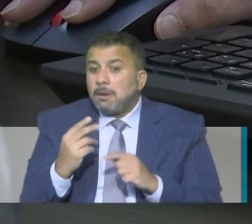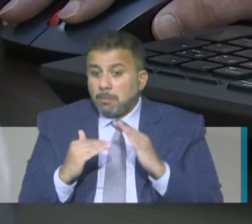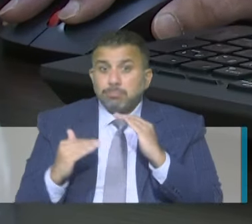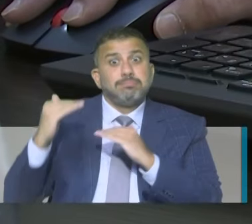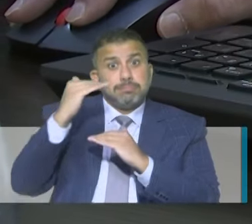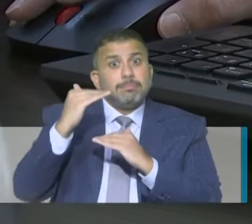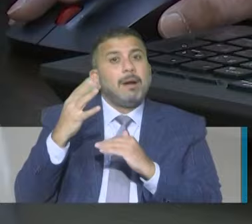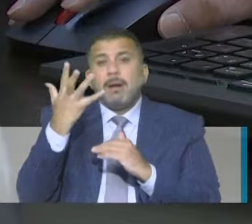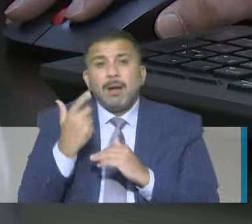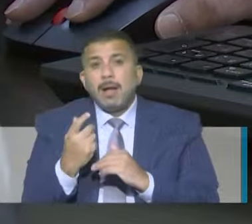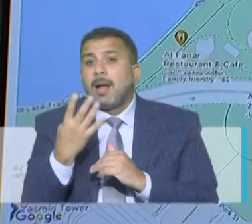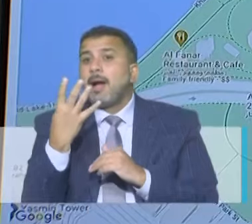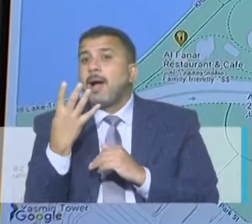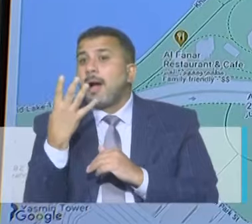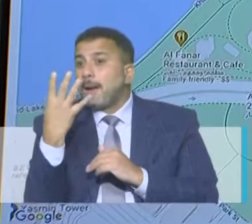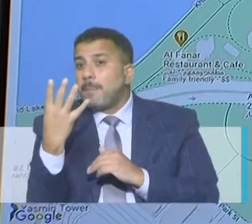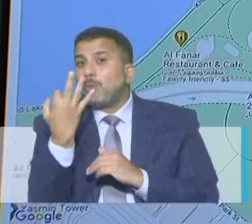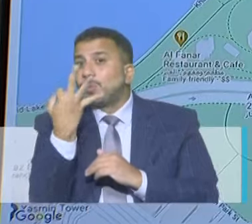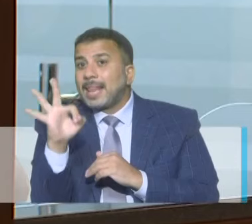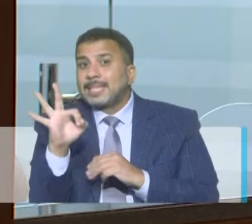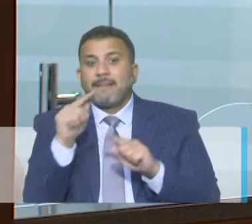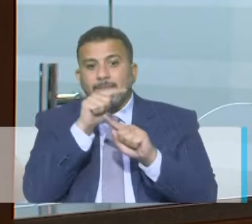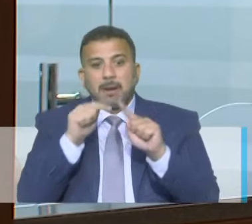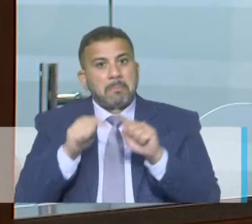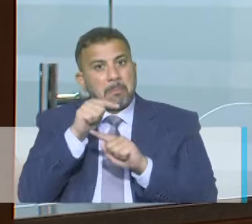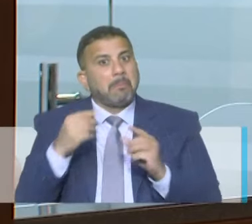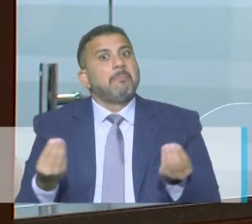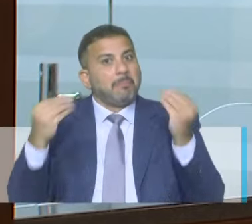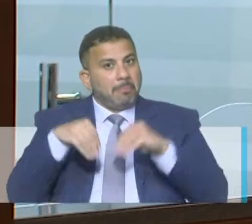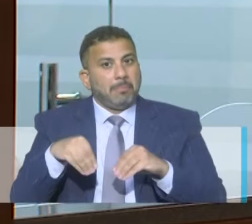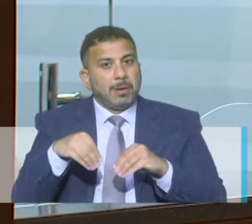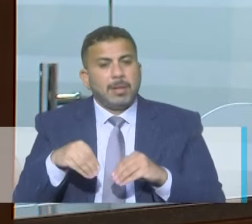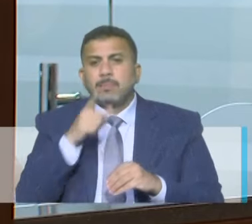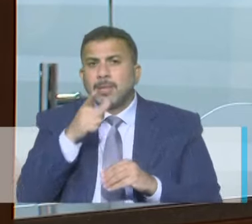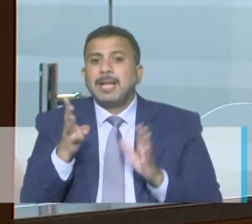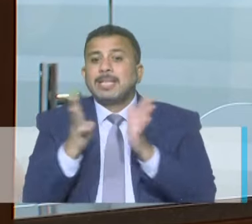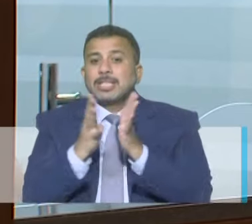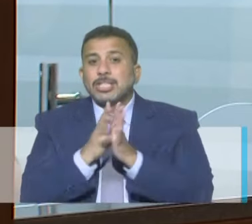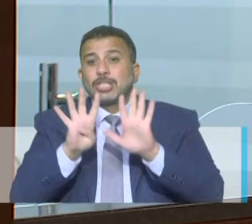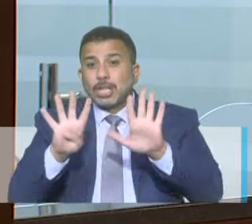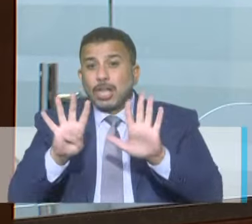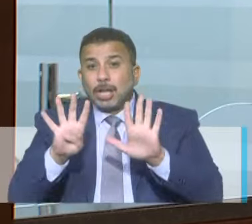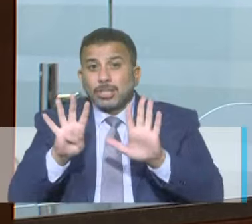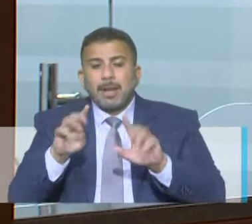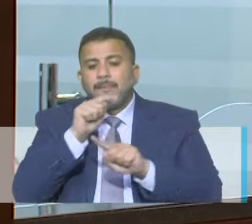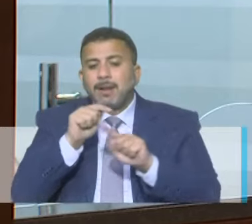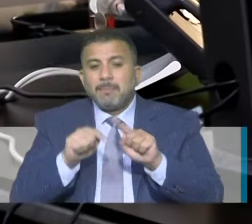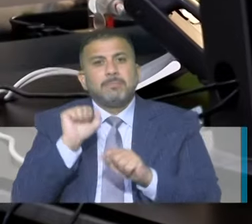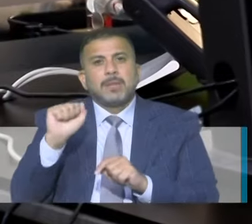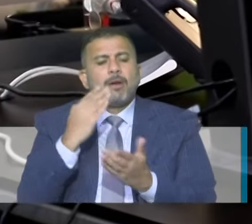قياسياً بواقع 34%، وكذلك 19% لرخصها